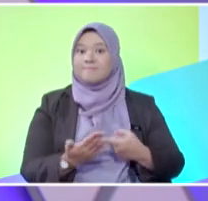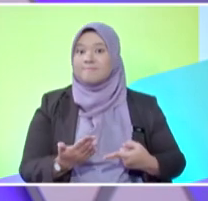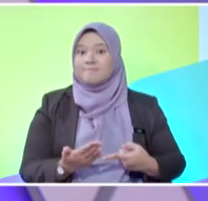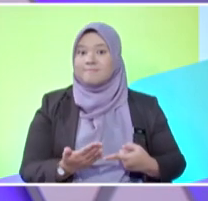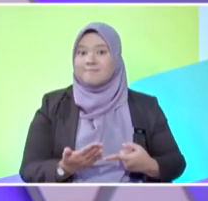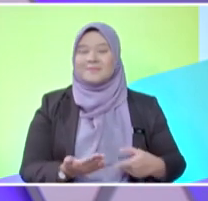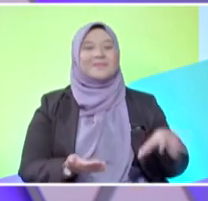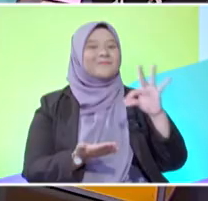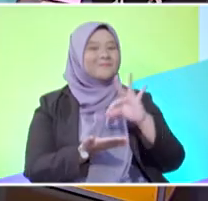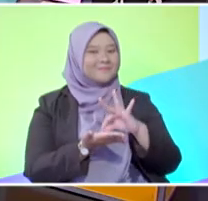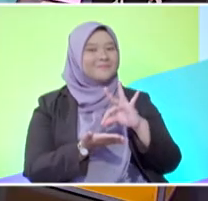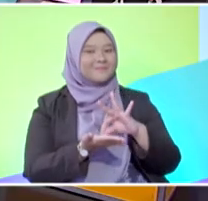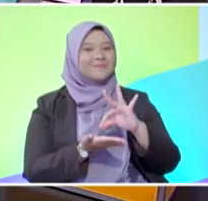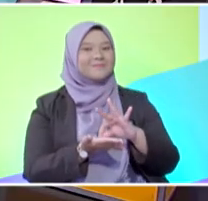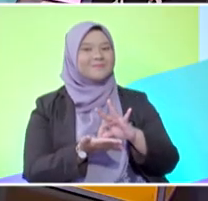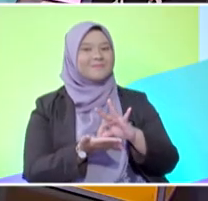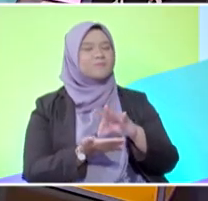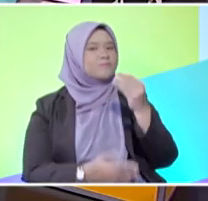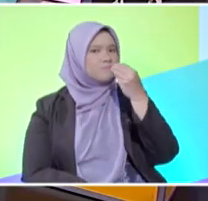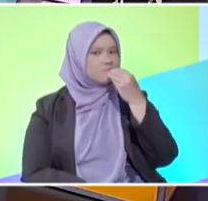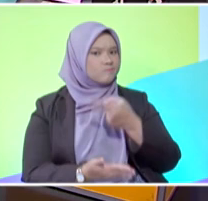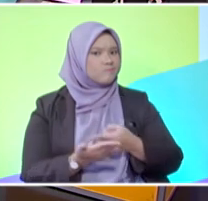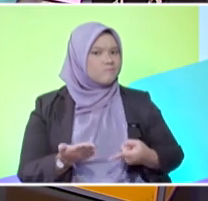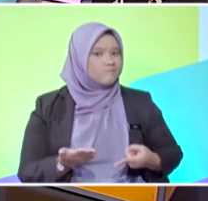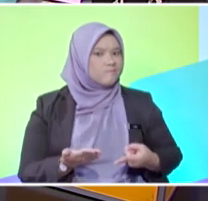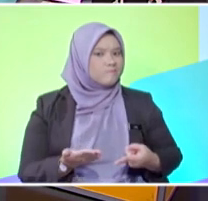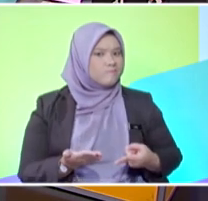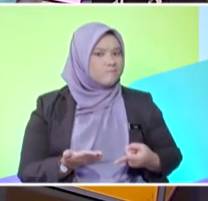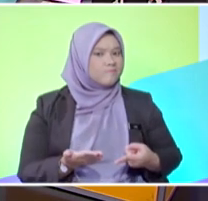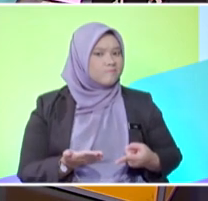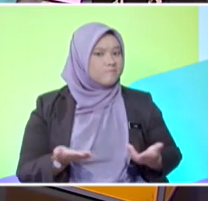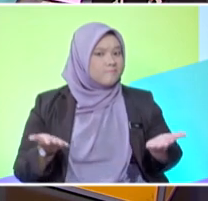ayam ayam Makan ini pun makan